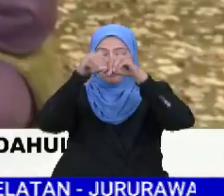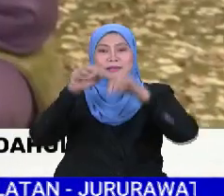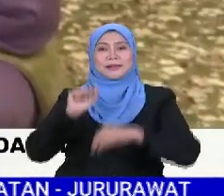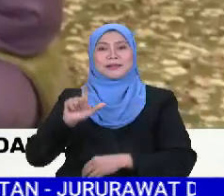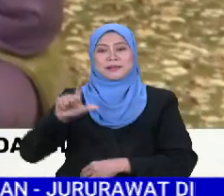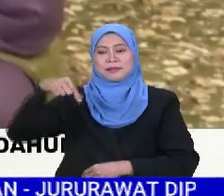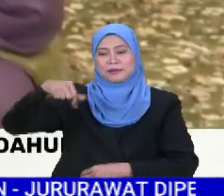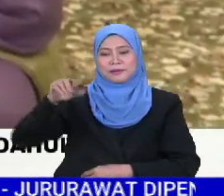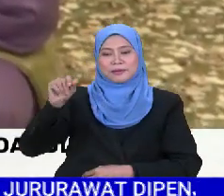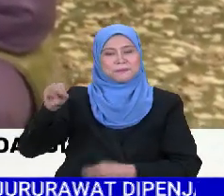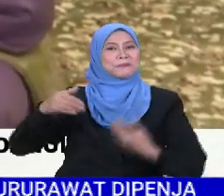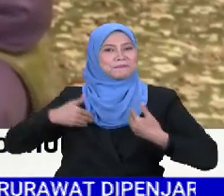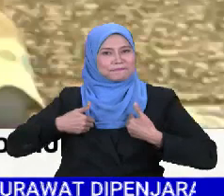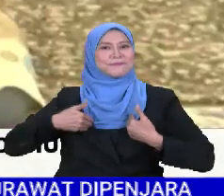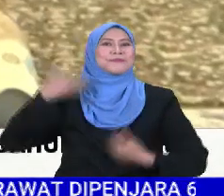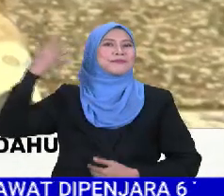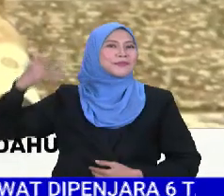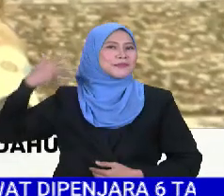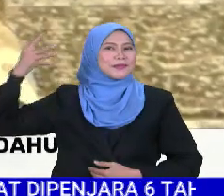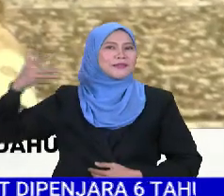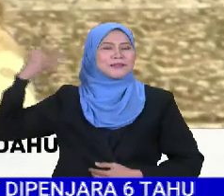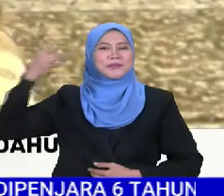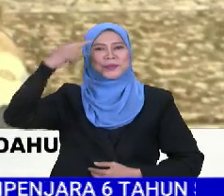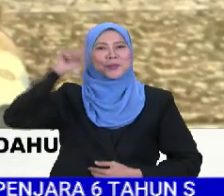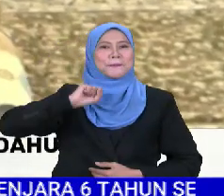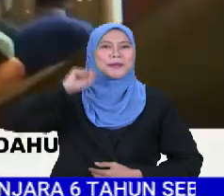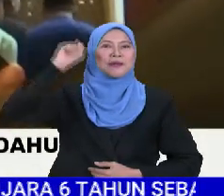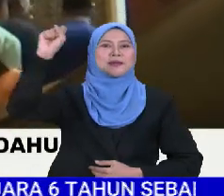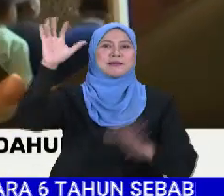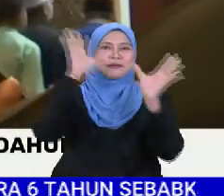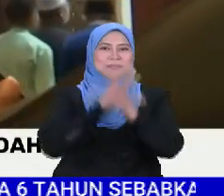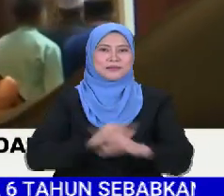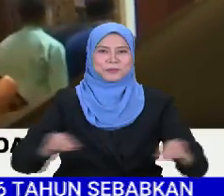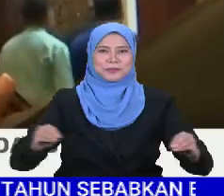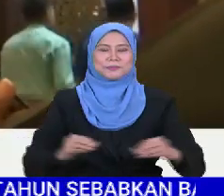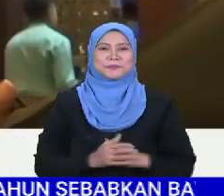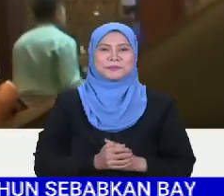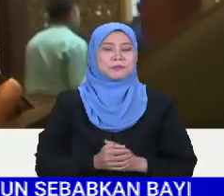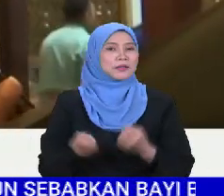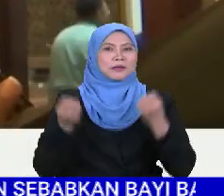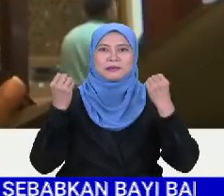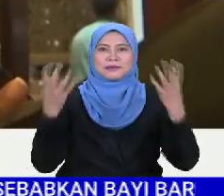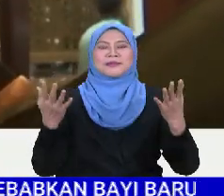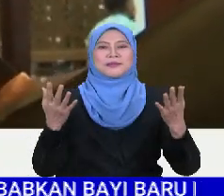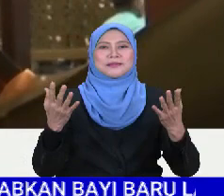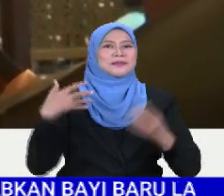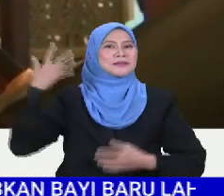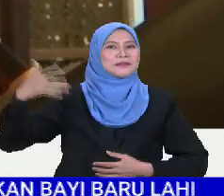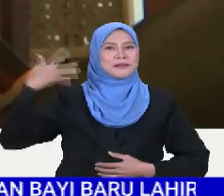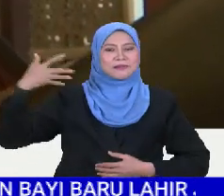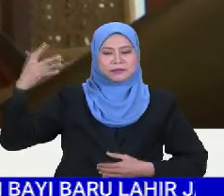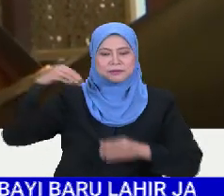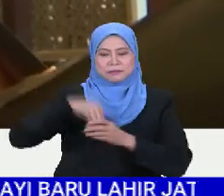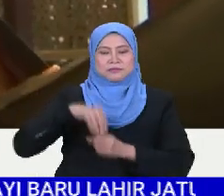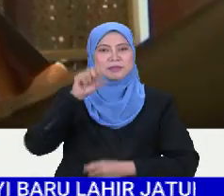mempunyai sejarah tersendiri dalam perjuangan kemerdekaan Sarawak. Sejarah banyak berpusat di Bandar Sibu, di